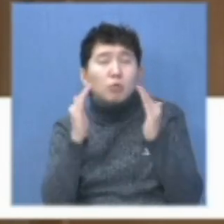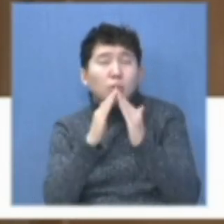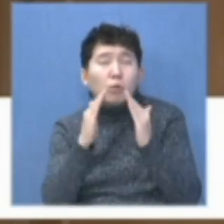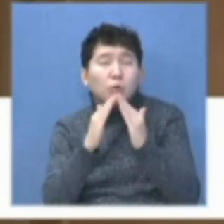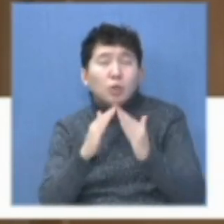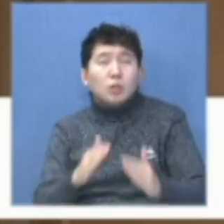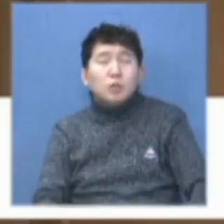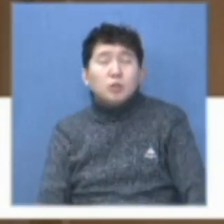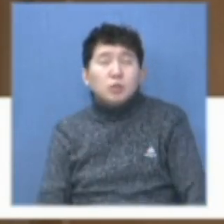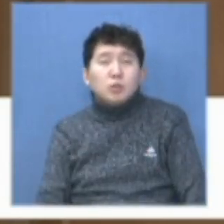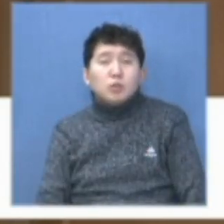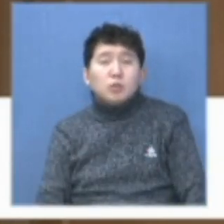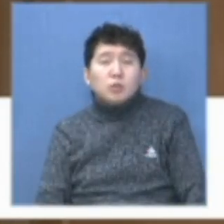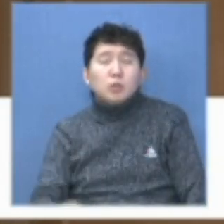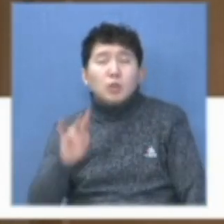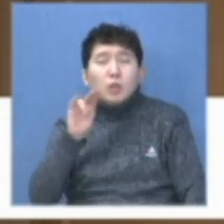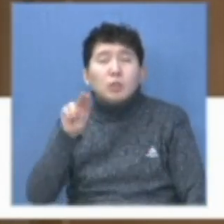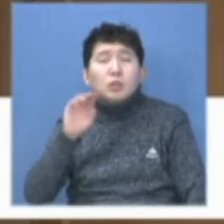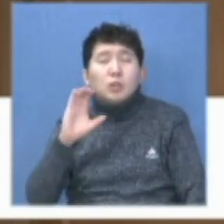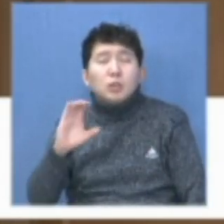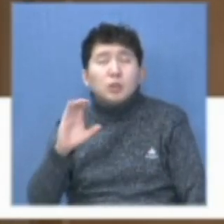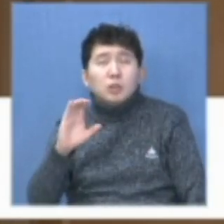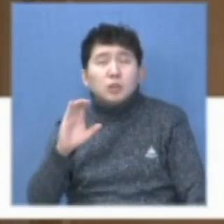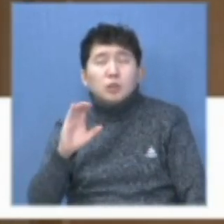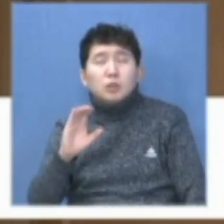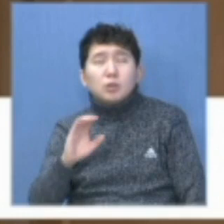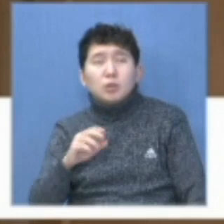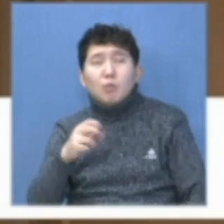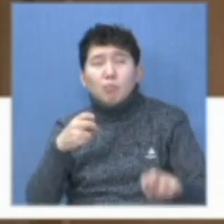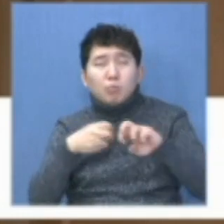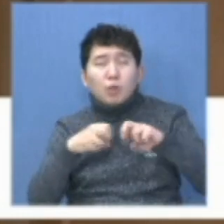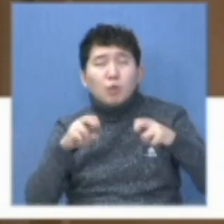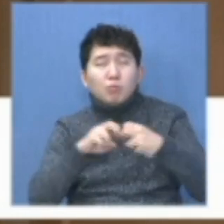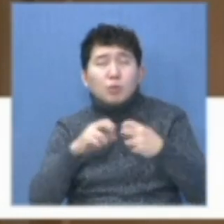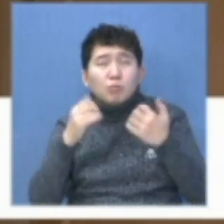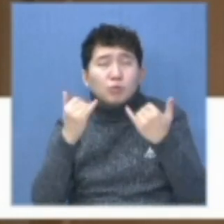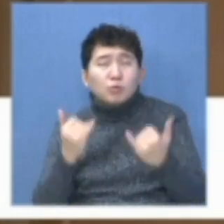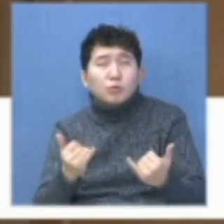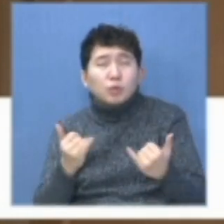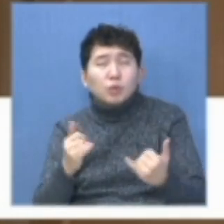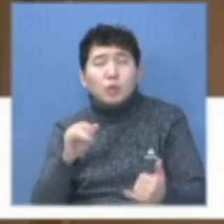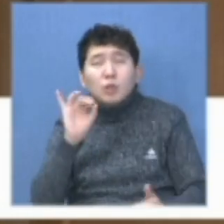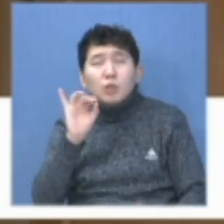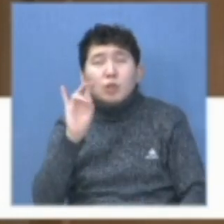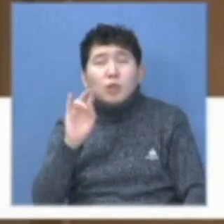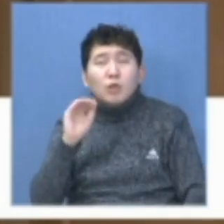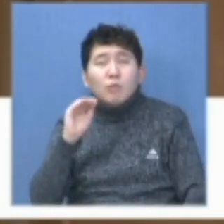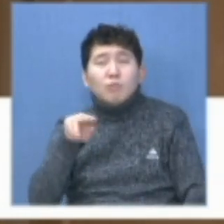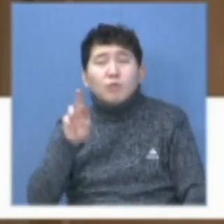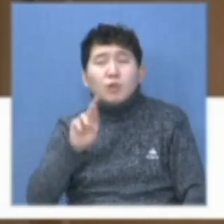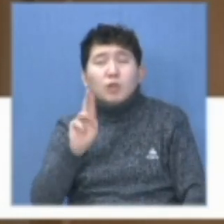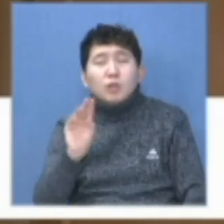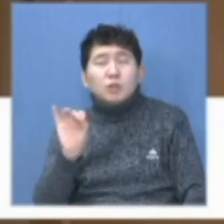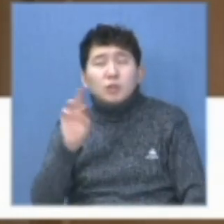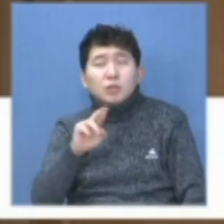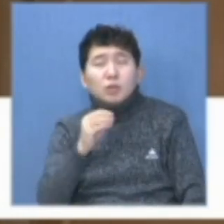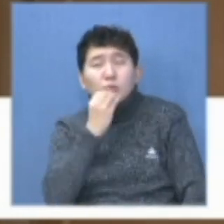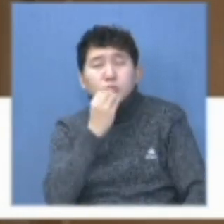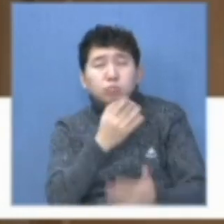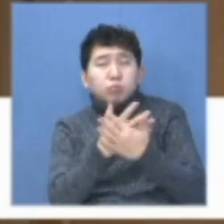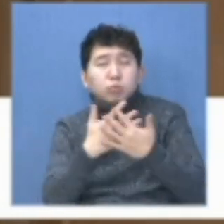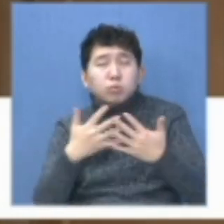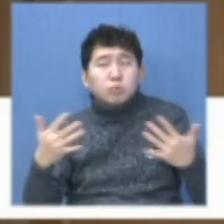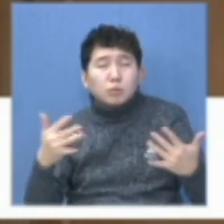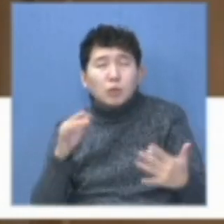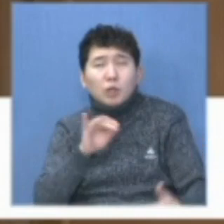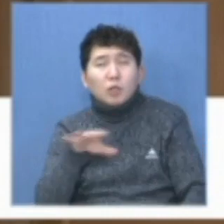понижением порога НДС возникли очень большие проблемы с тем, что сейчас идет инфляция, и цены на продукты, да и на